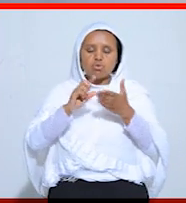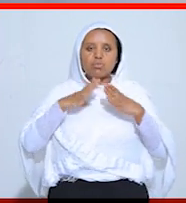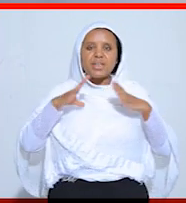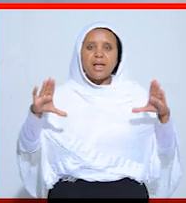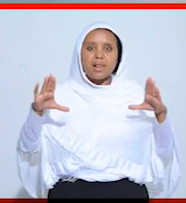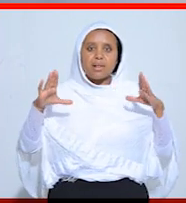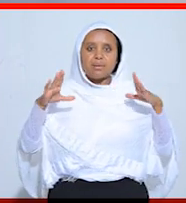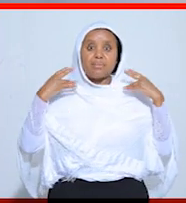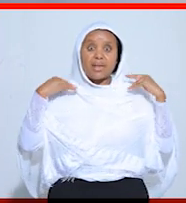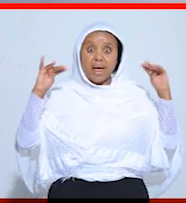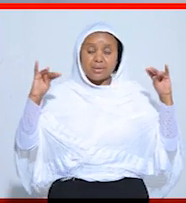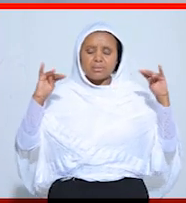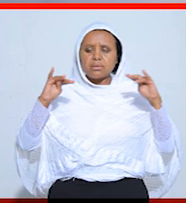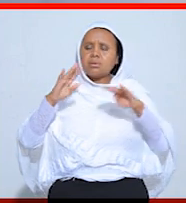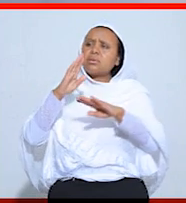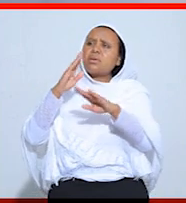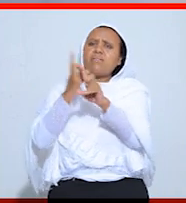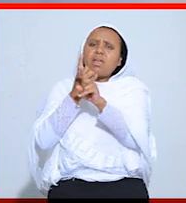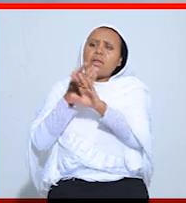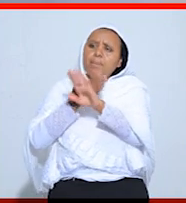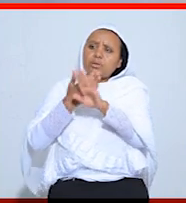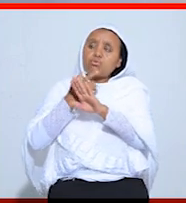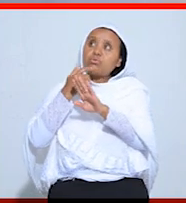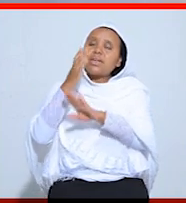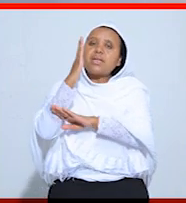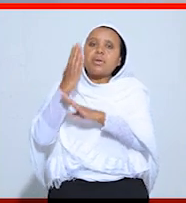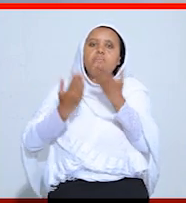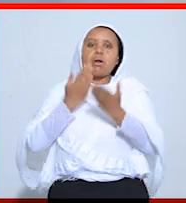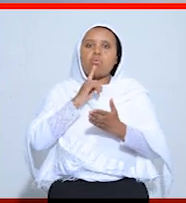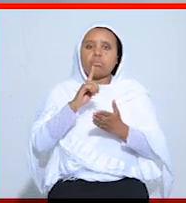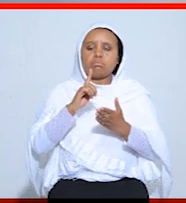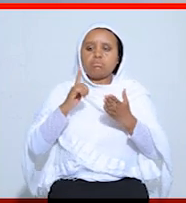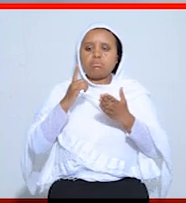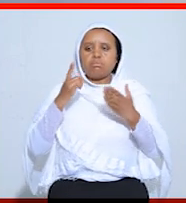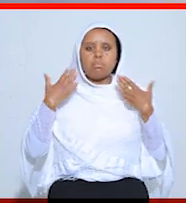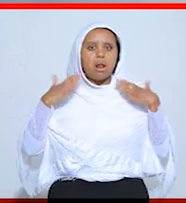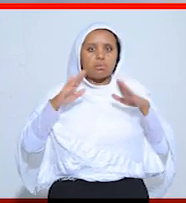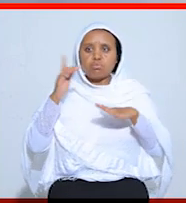ሚካኤል ከፈጣሪ አማልደን ስንል የእግዚአብሔር ባለሟል ስለሆነ ነው እንጂ መልአክ በመሆኑ ብቻ